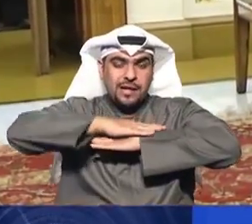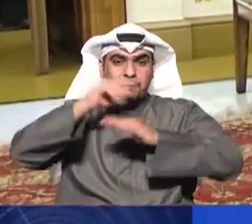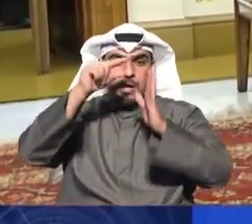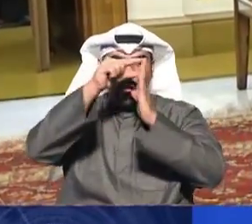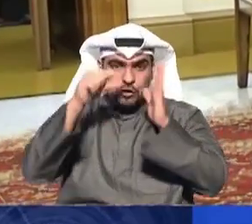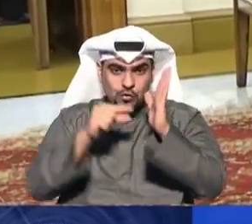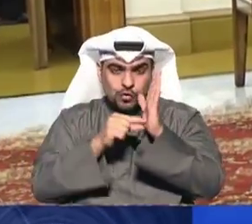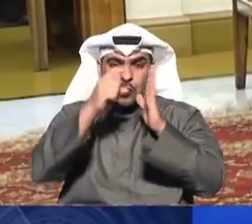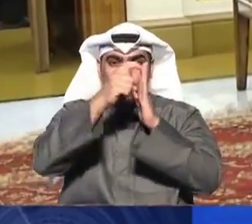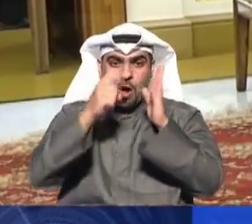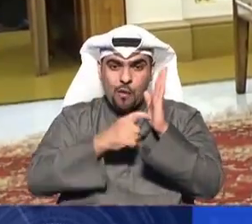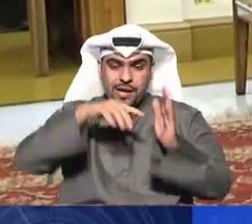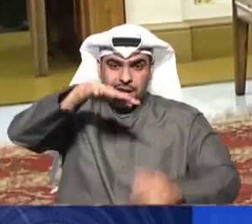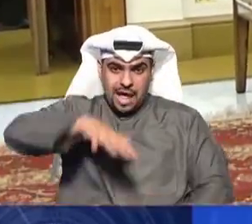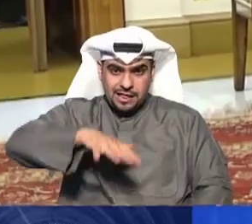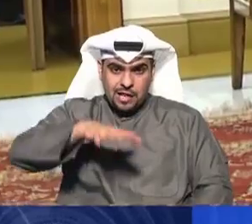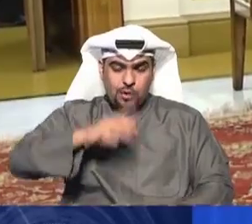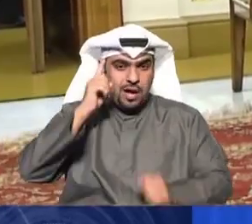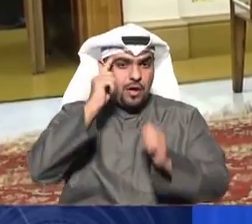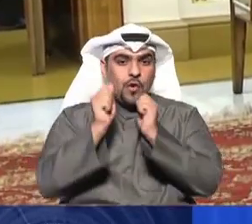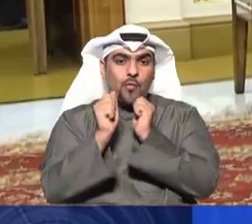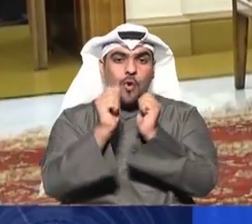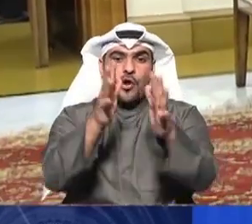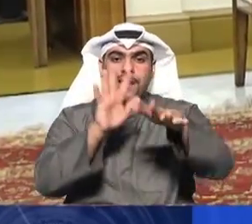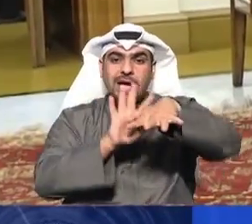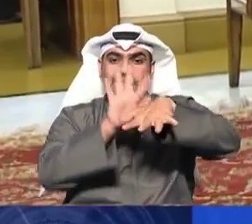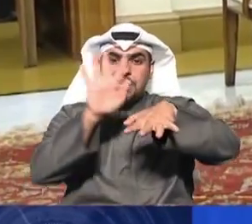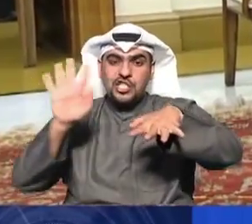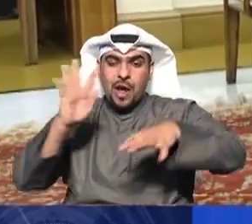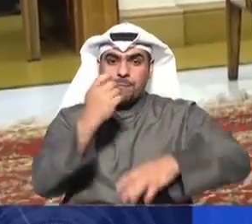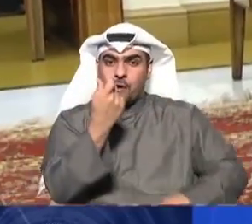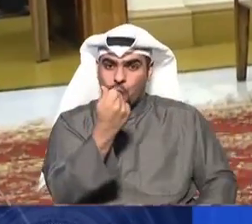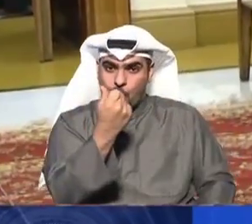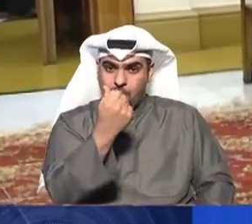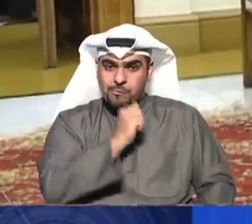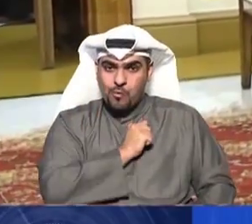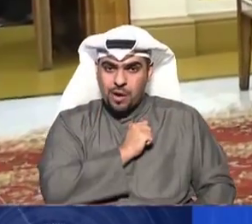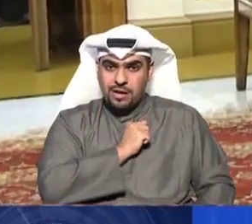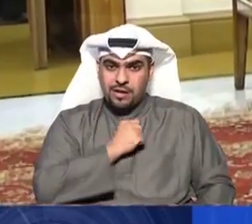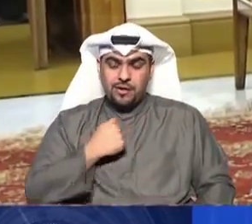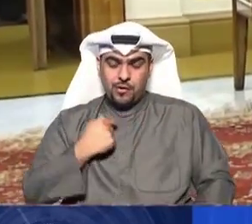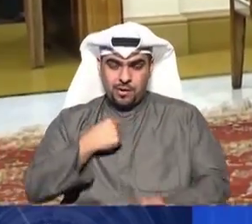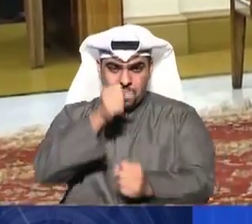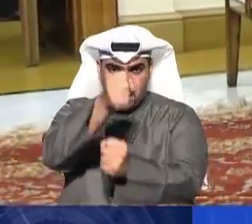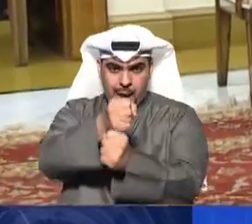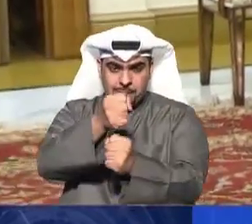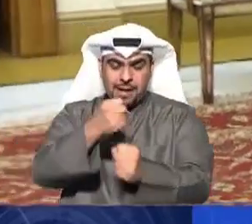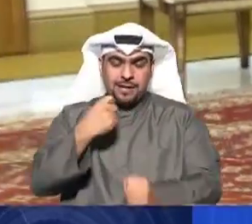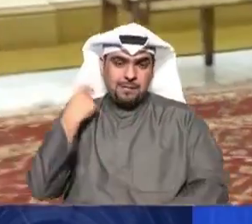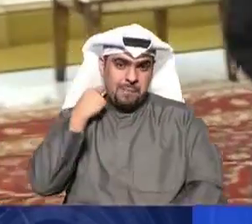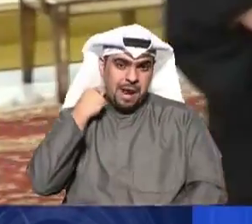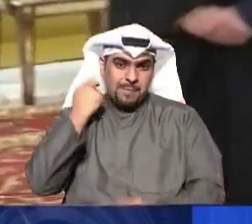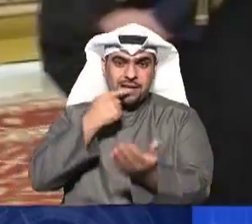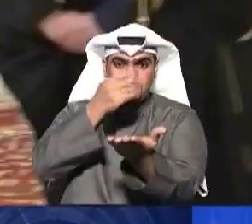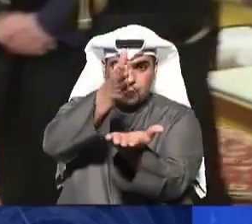عن حريات الشعب ومصالحه وأمواله، وأؤدي أعمالي بالأمانة والصدق.